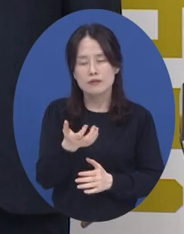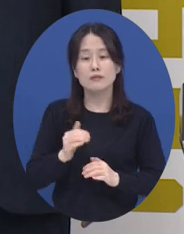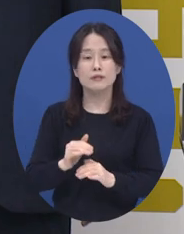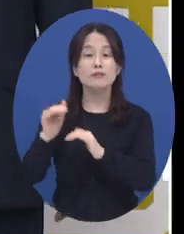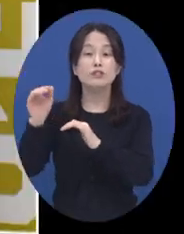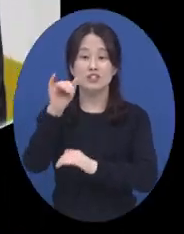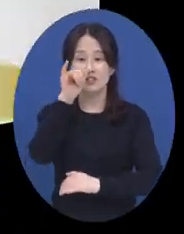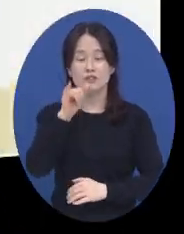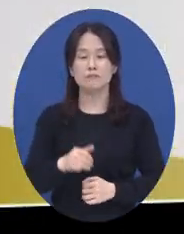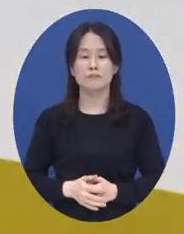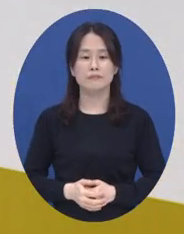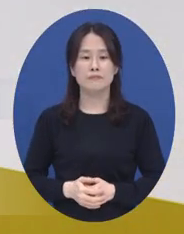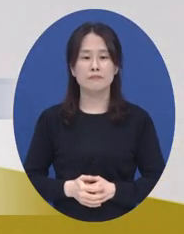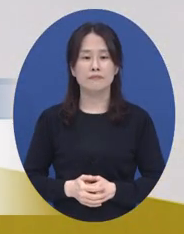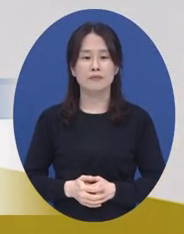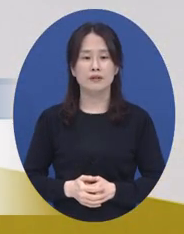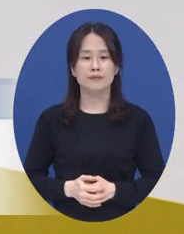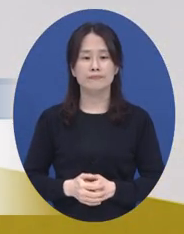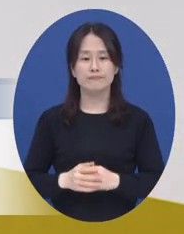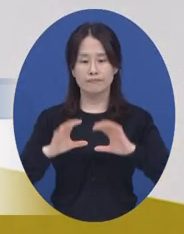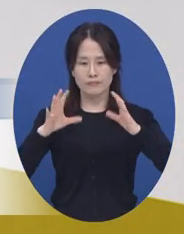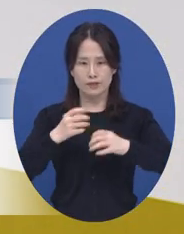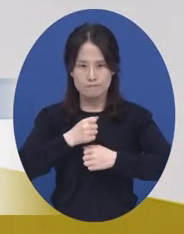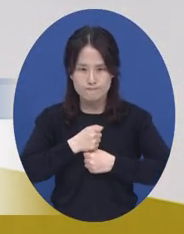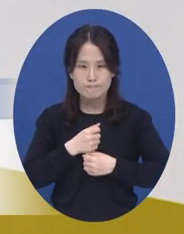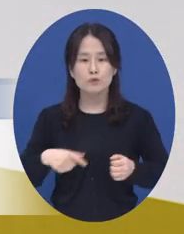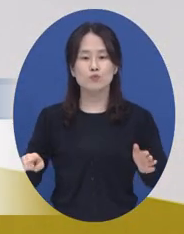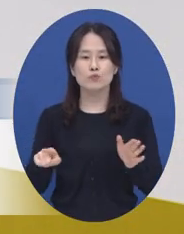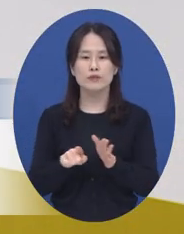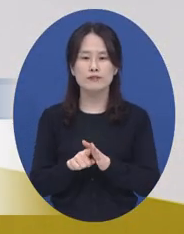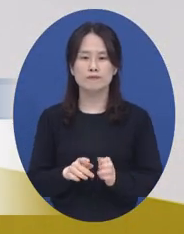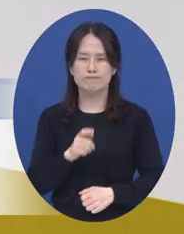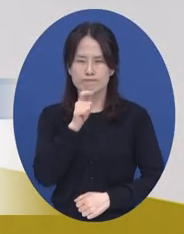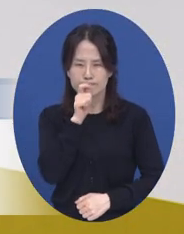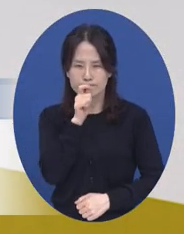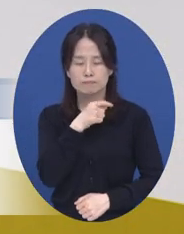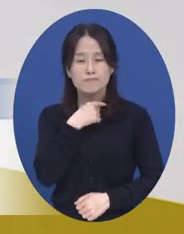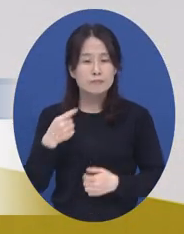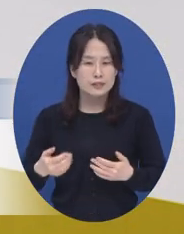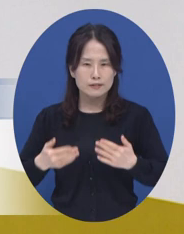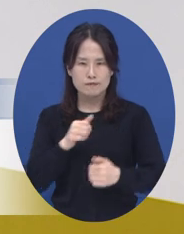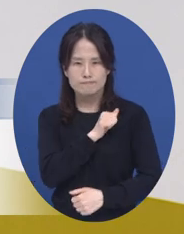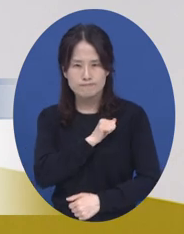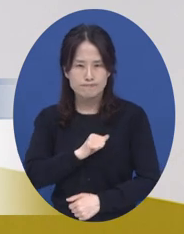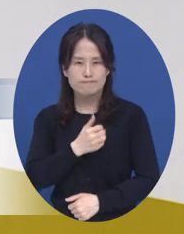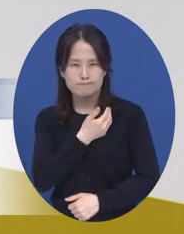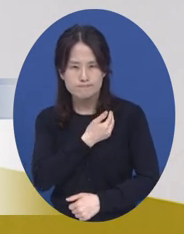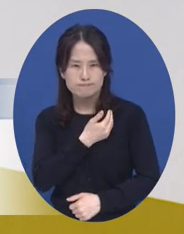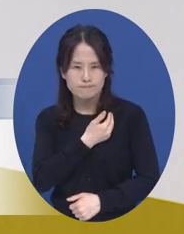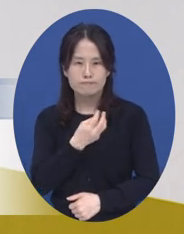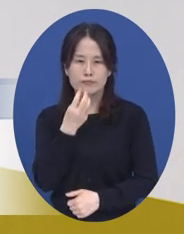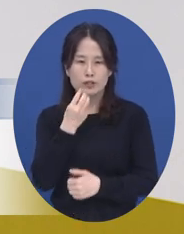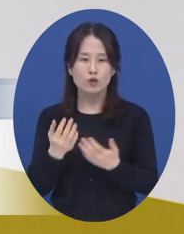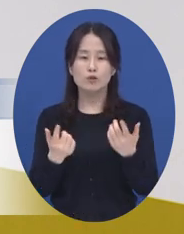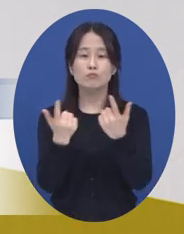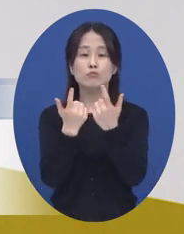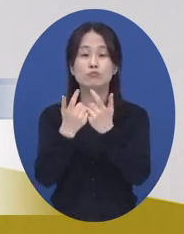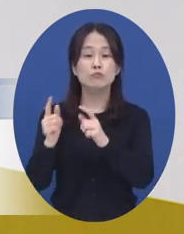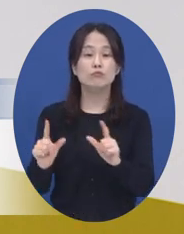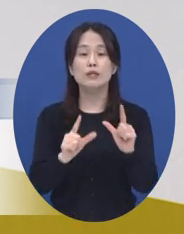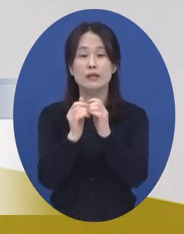데 따른 겁니다. 그동안 국가 안보를 위해 묵묵히 헌신하고